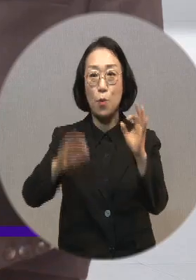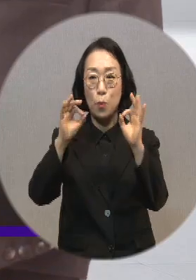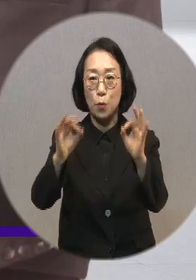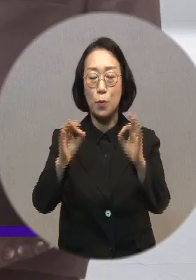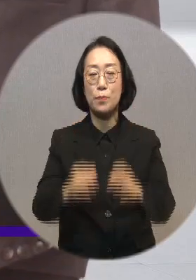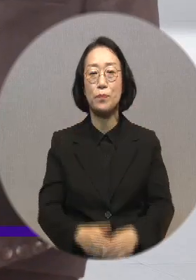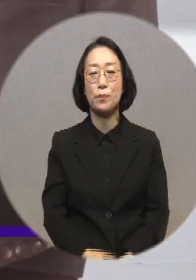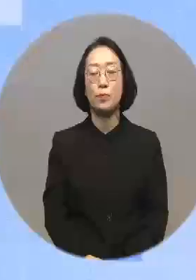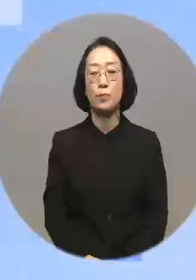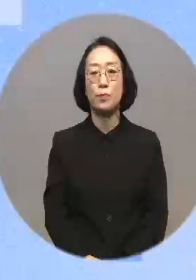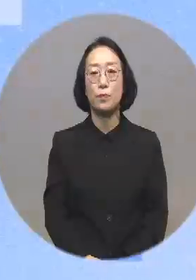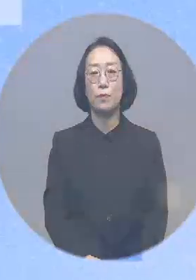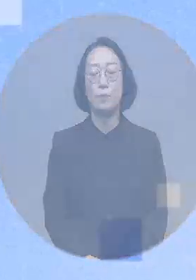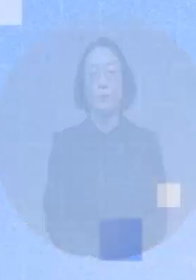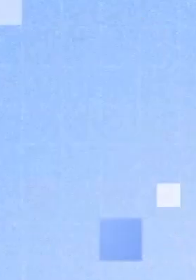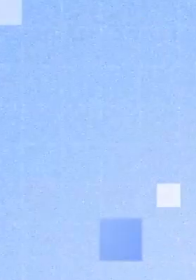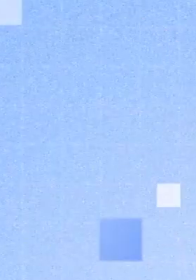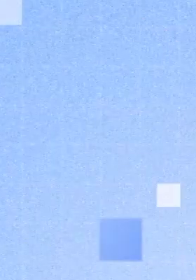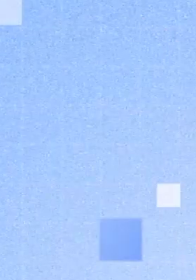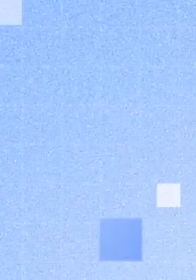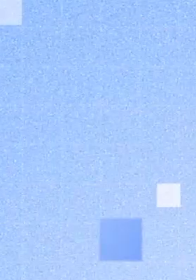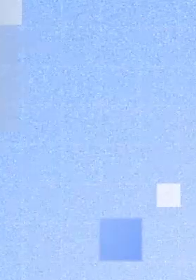들어봤습니다.